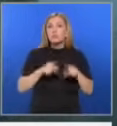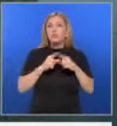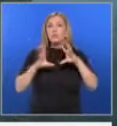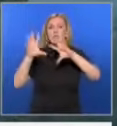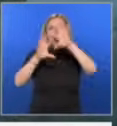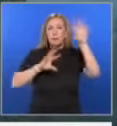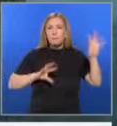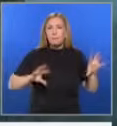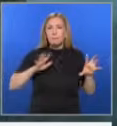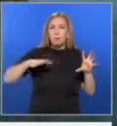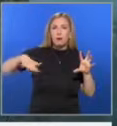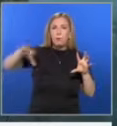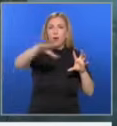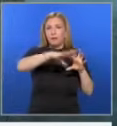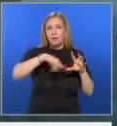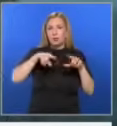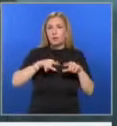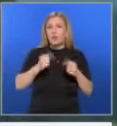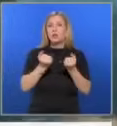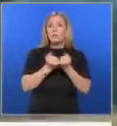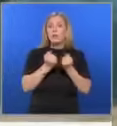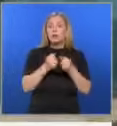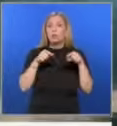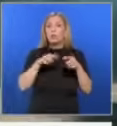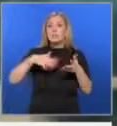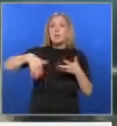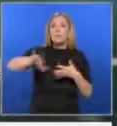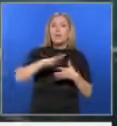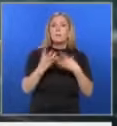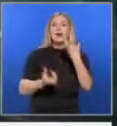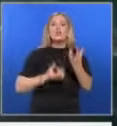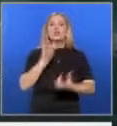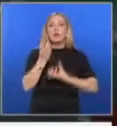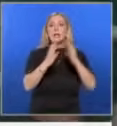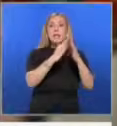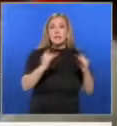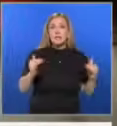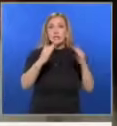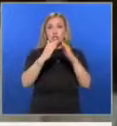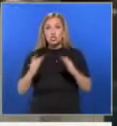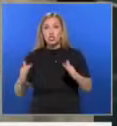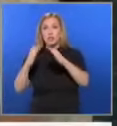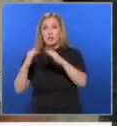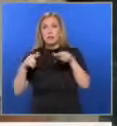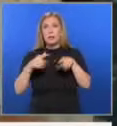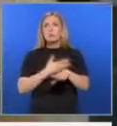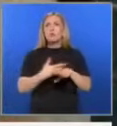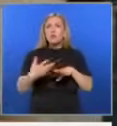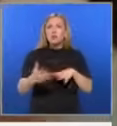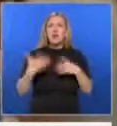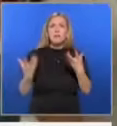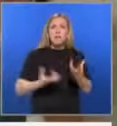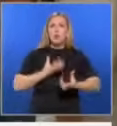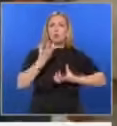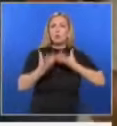целия масив. Край мен е заобиколено от изгорели къщи, такива, които продължават да горят, такива, които вече са изгорели